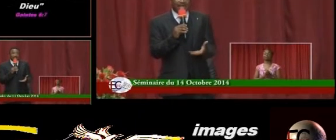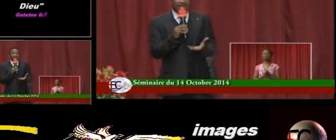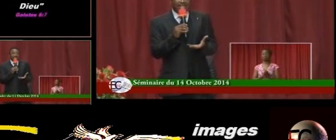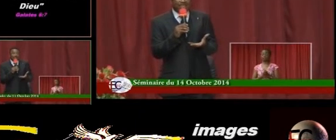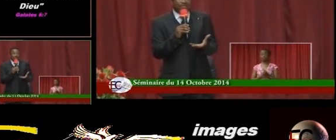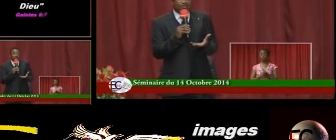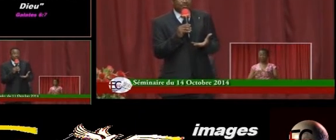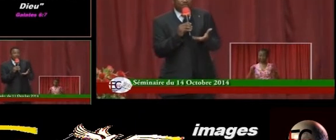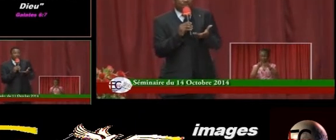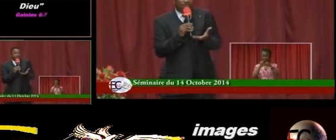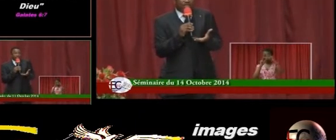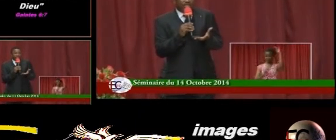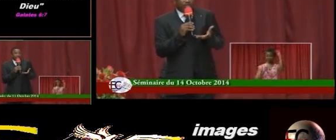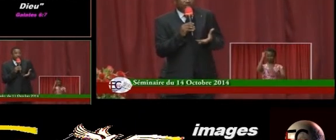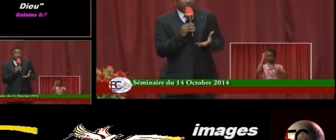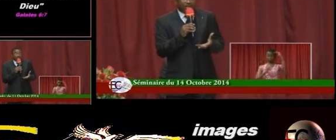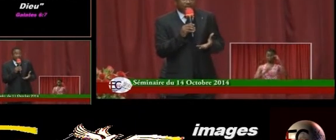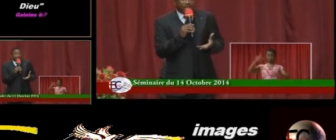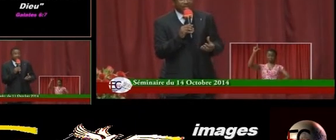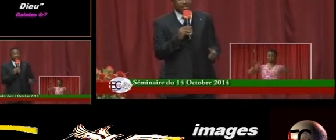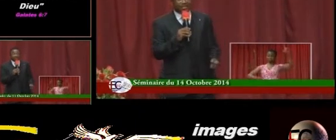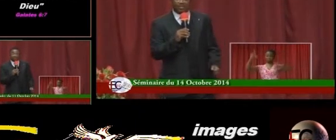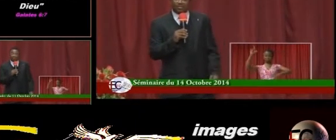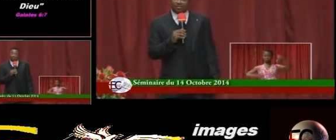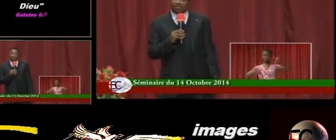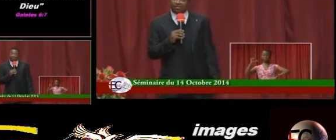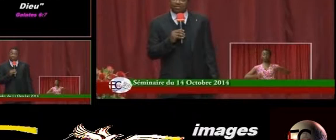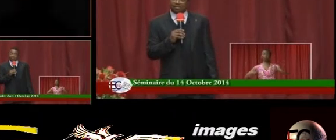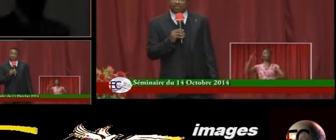C'était un niveau d'orgueil de son identité.